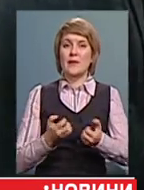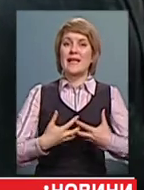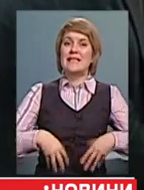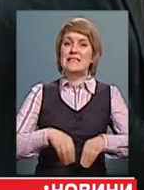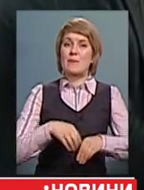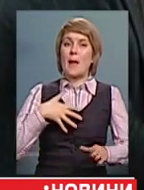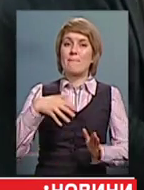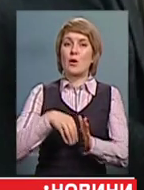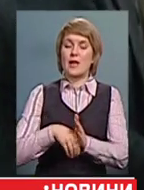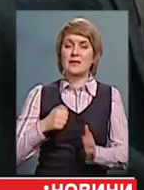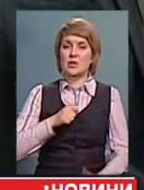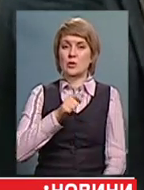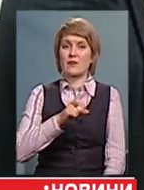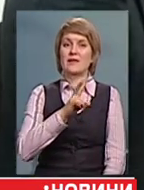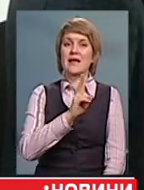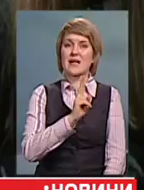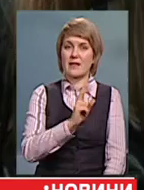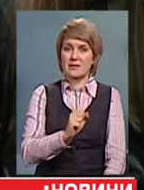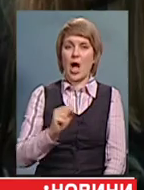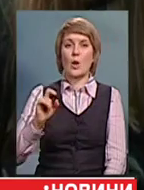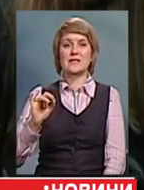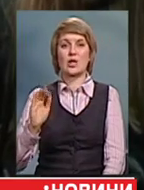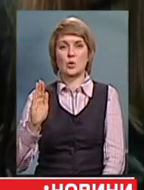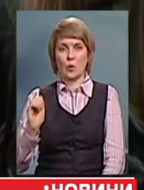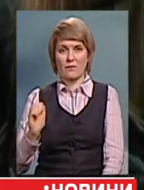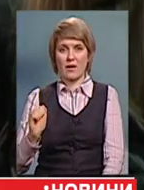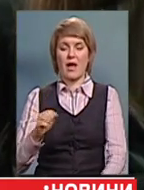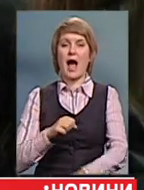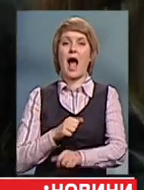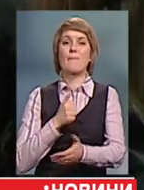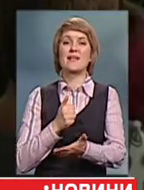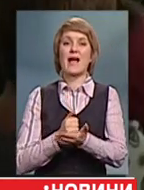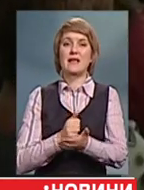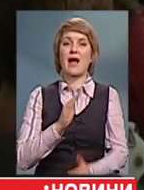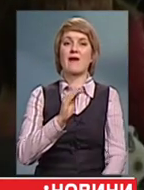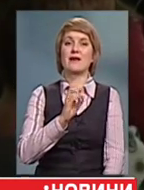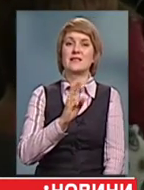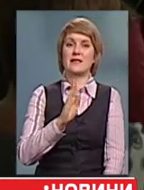солдатів Дмитра Назаренка та Олексія Олександрова і капітана Євгена Васильєва.